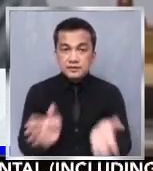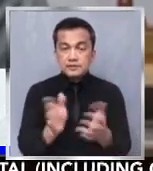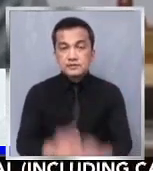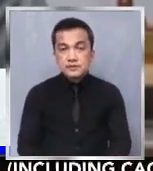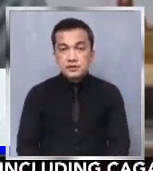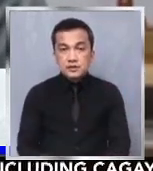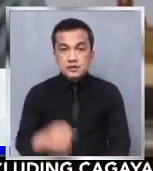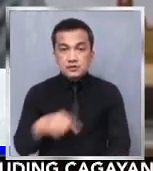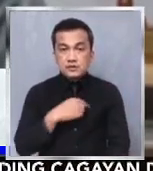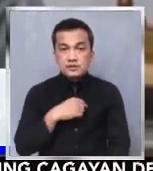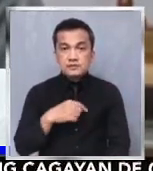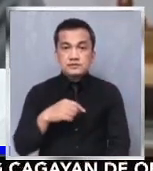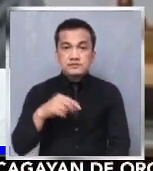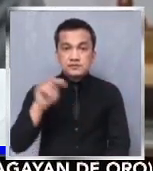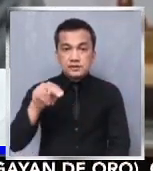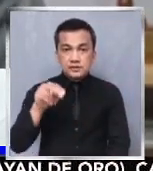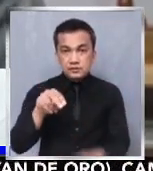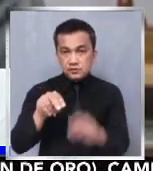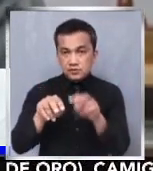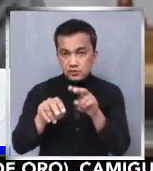no, nakikita ho natin na yung